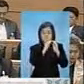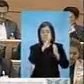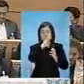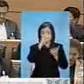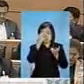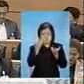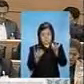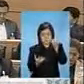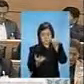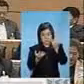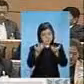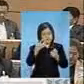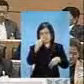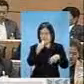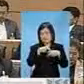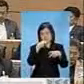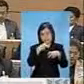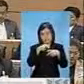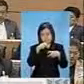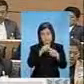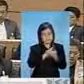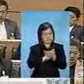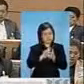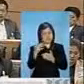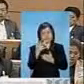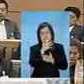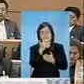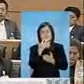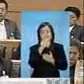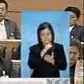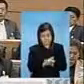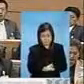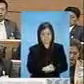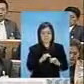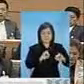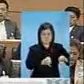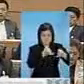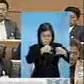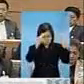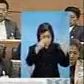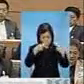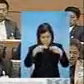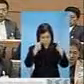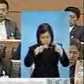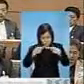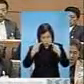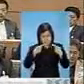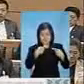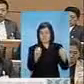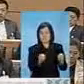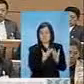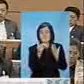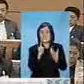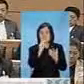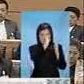ยุติธรรมก็ป่วยการที่จะถามหาสันติภาพและความขัดแย้งแตกแยกทางการเมืองที่ผ่านมาเป็นความเสียหายของค